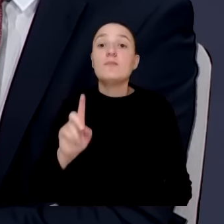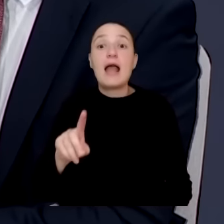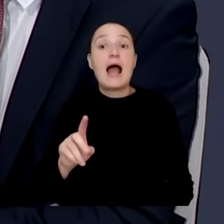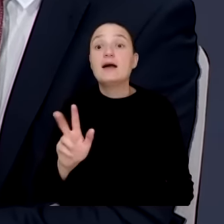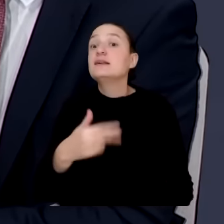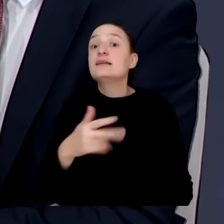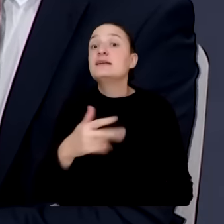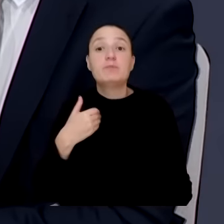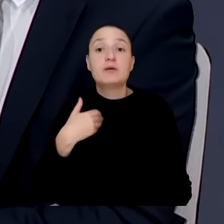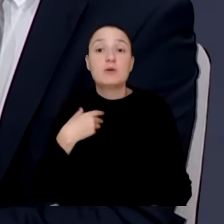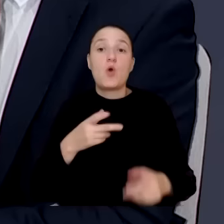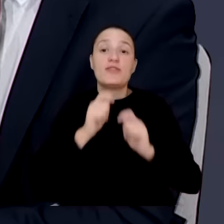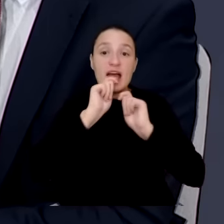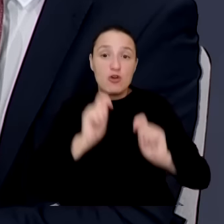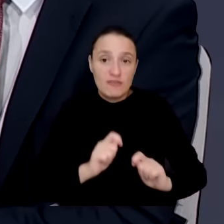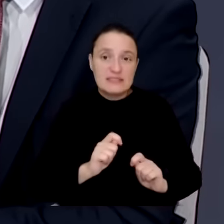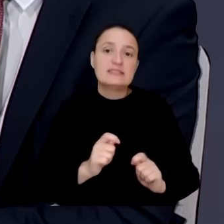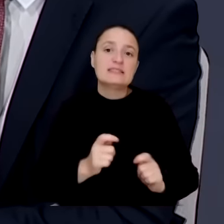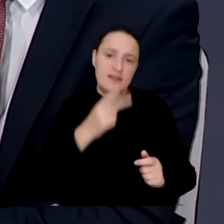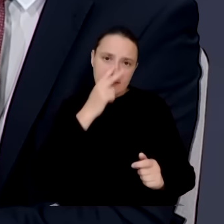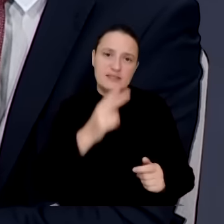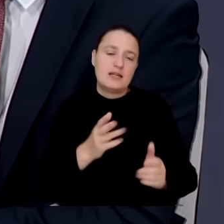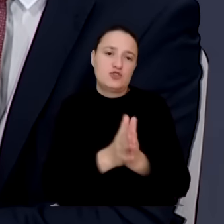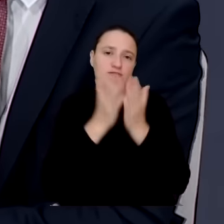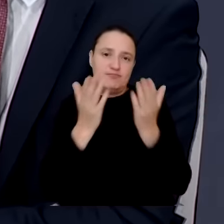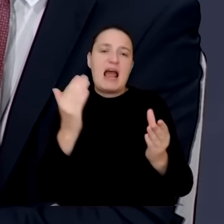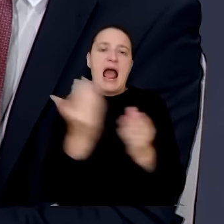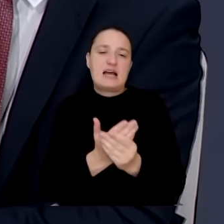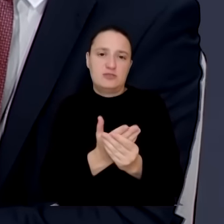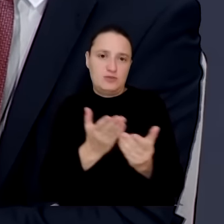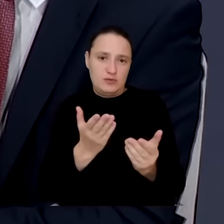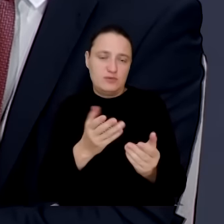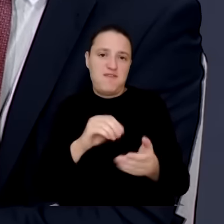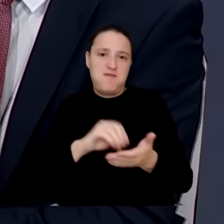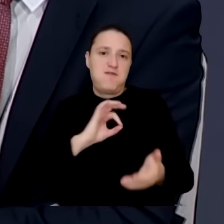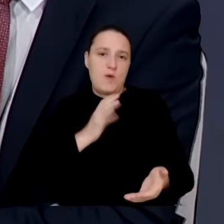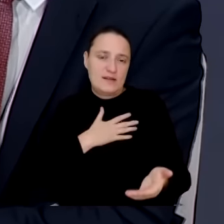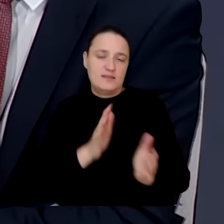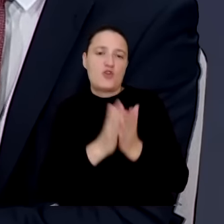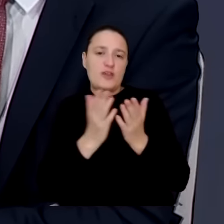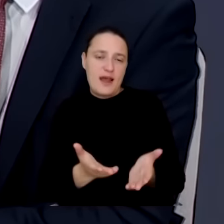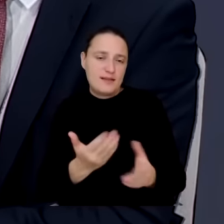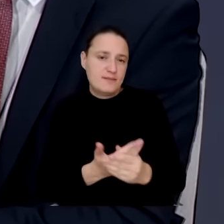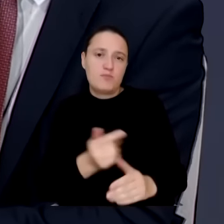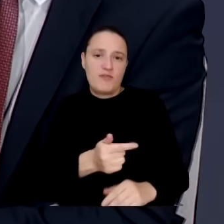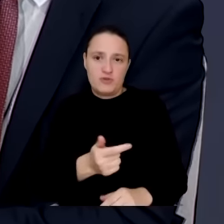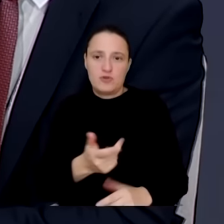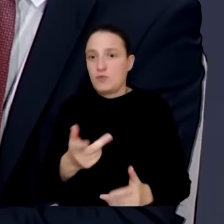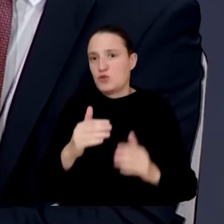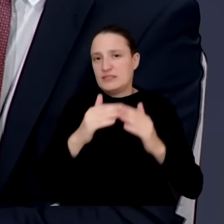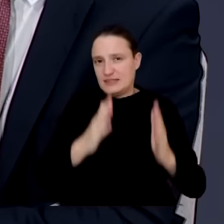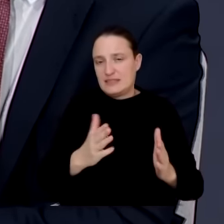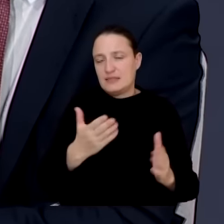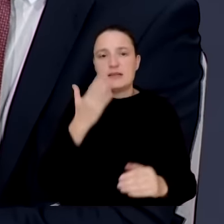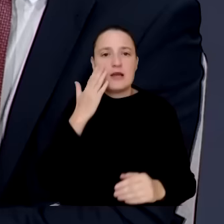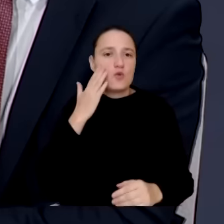transakcji darowizny zapewne to wynika z aktu notarialnego bo taka darowizna powinna być dokonana w formie aktu notarialnego bo to jest nieruchomość natomiast